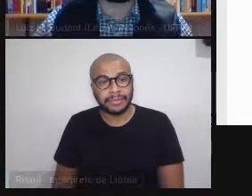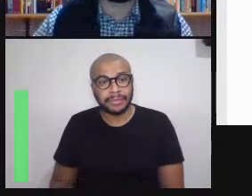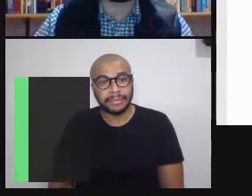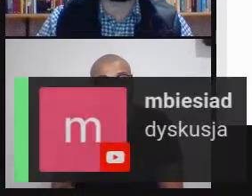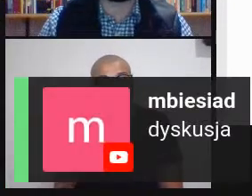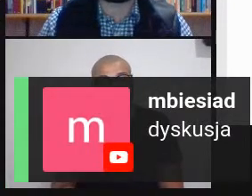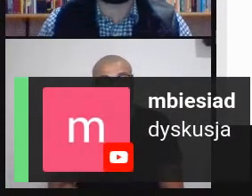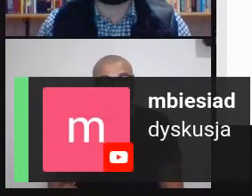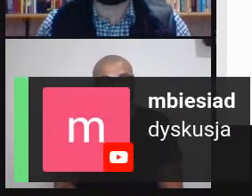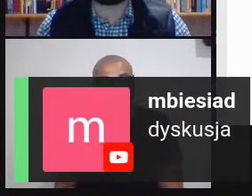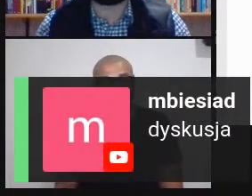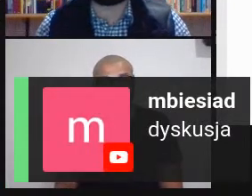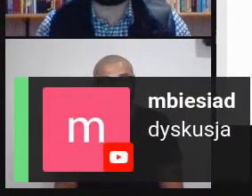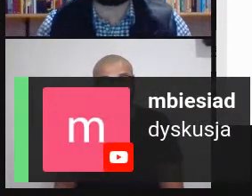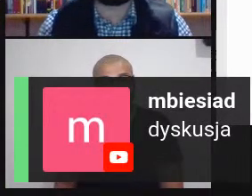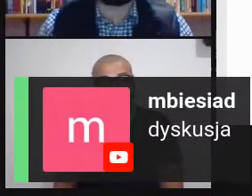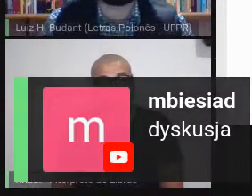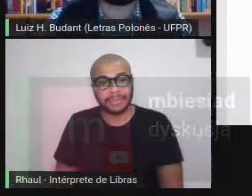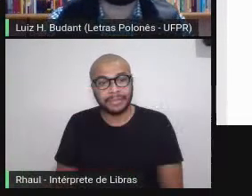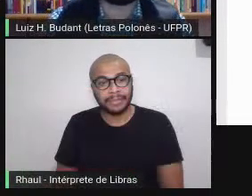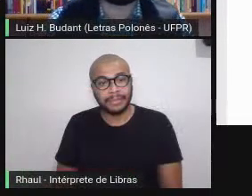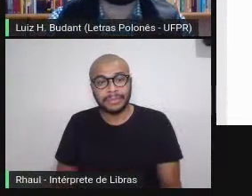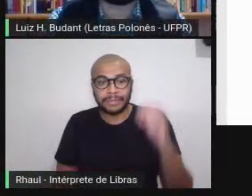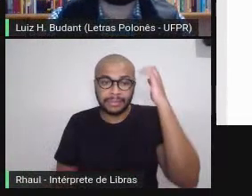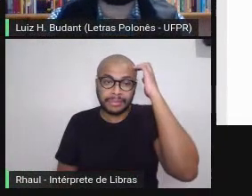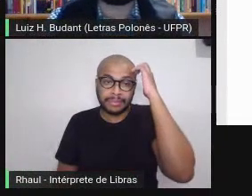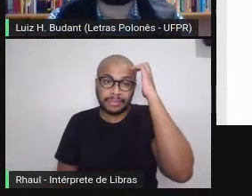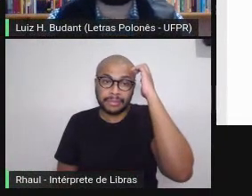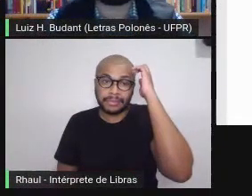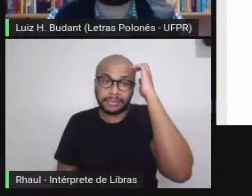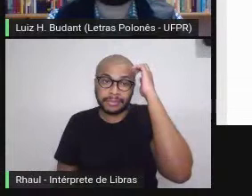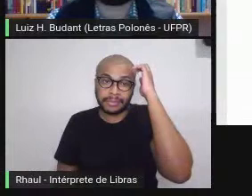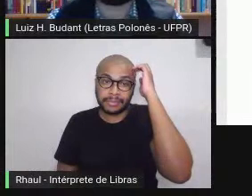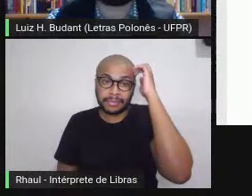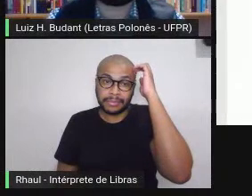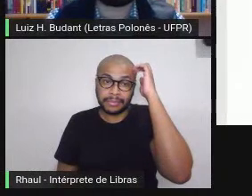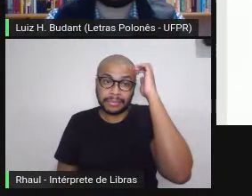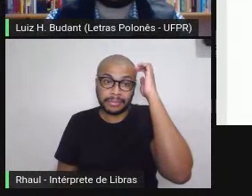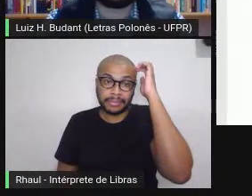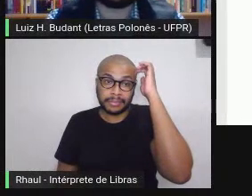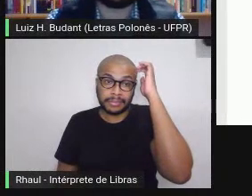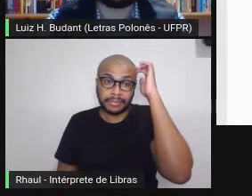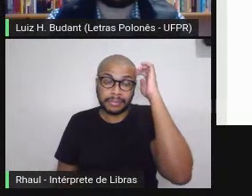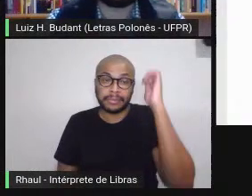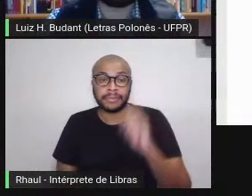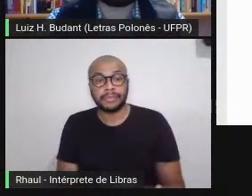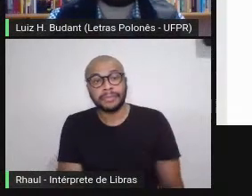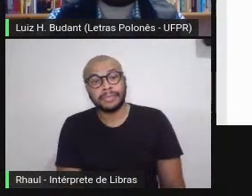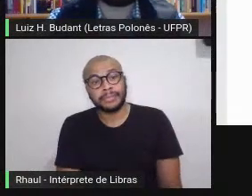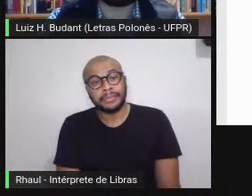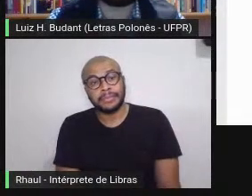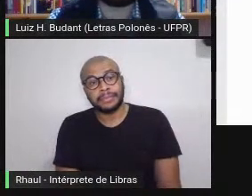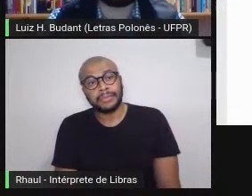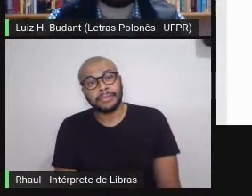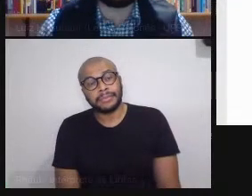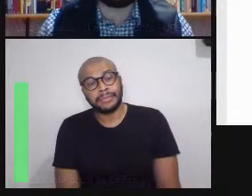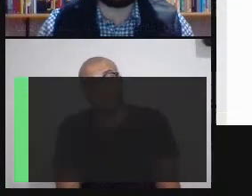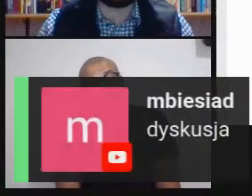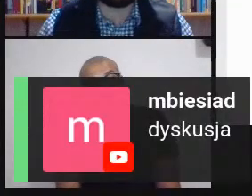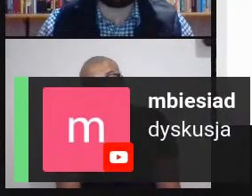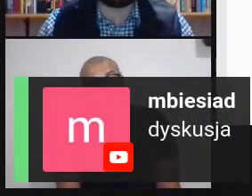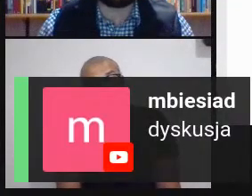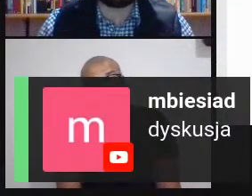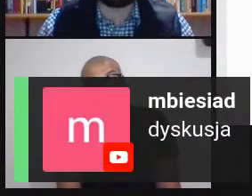tak, tak. Chętnie pokażę jeszcze te podstawowe informacje dla Państwa związane z deklinacją, bo to jest też